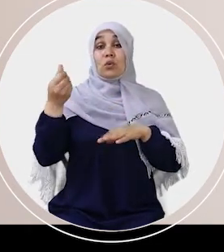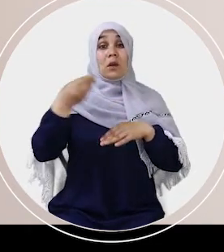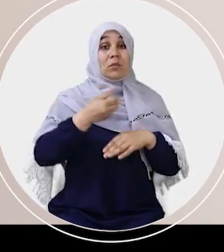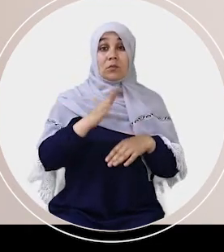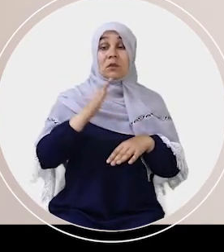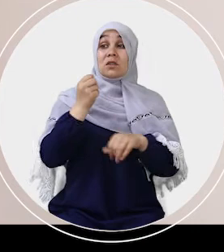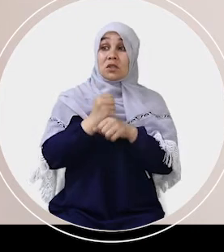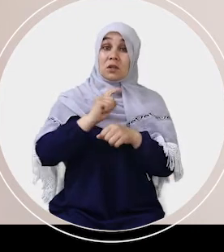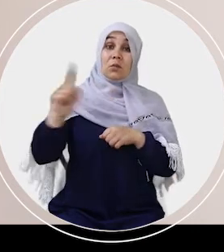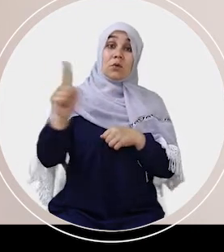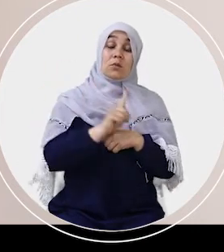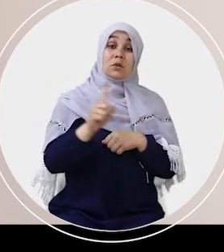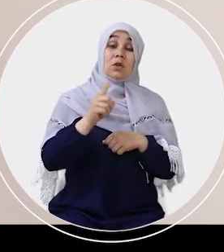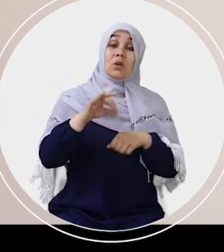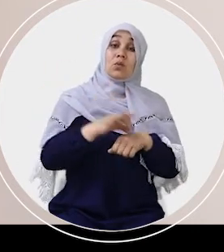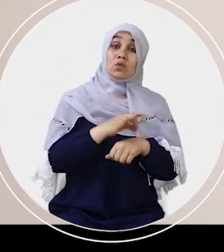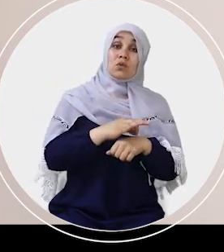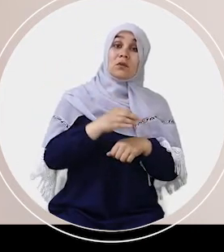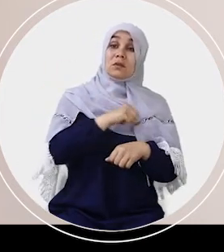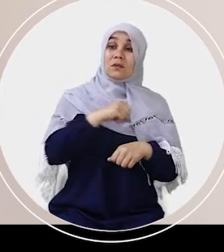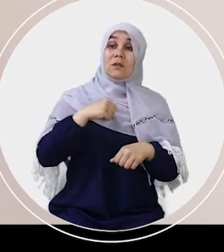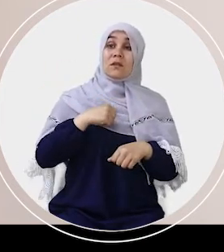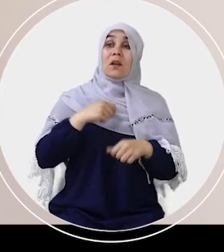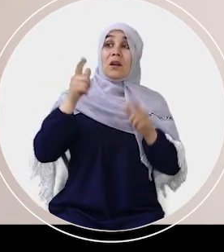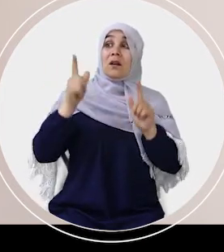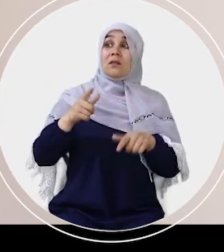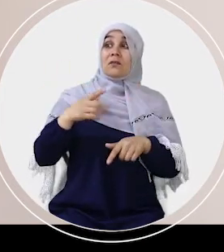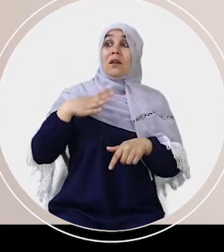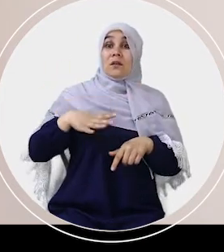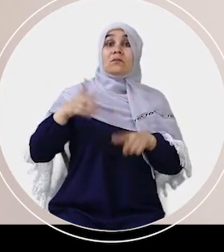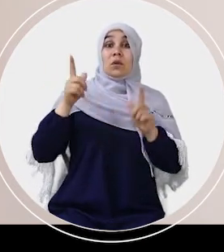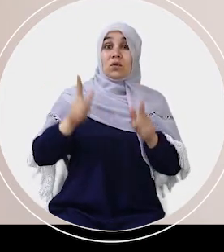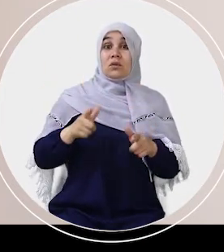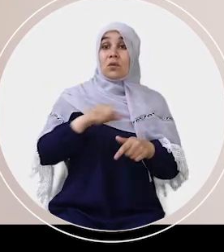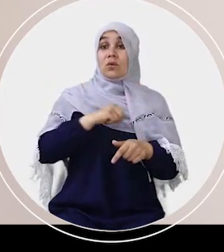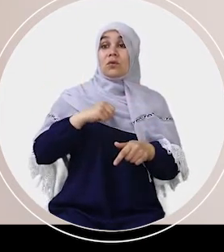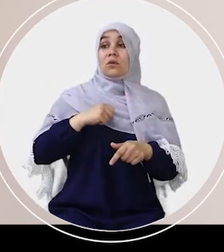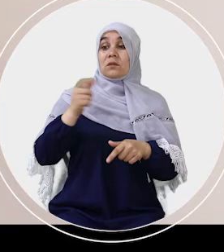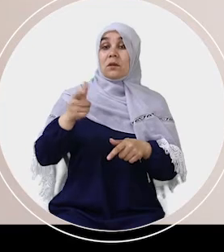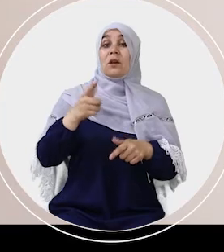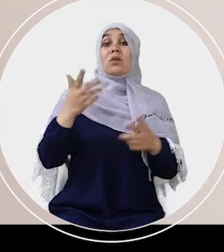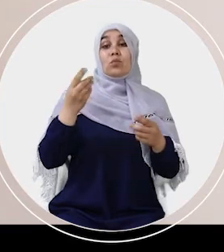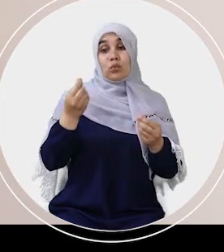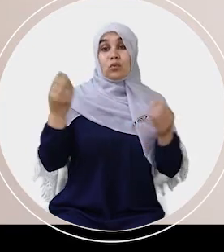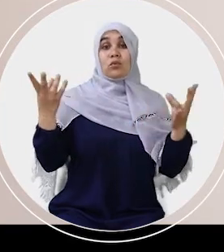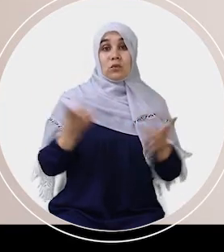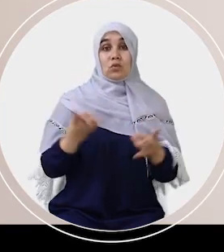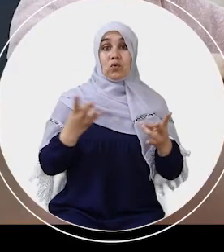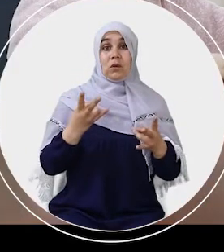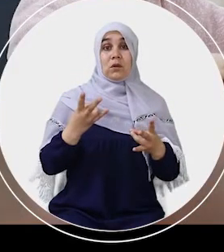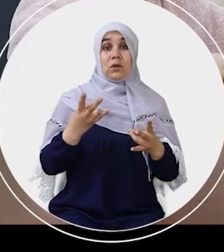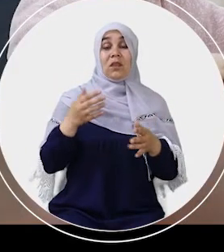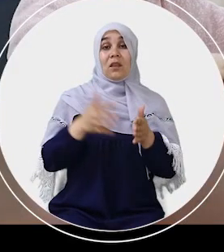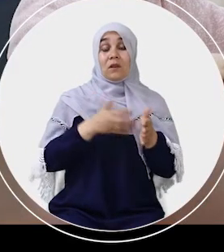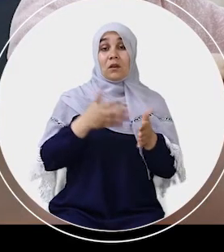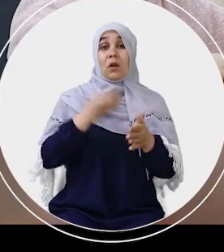qaraganda turmush o'rtog'i majburlikdan rozi. Bu degani bu oilaga haqiqatda pul yetishmaydi degani.